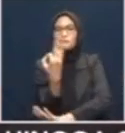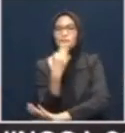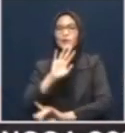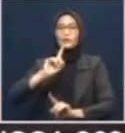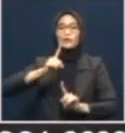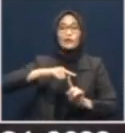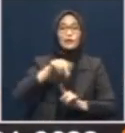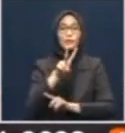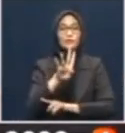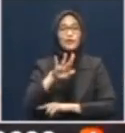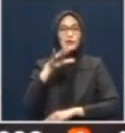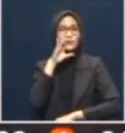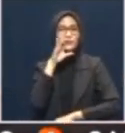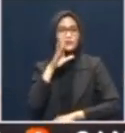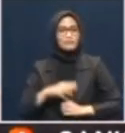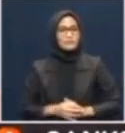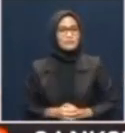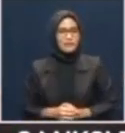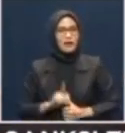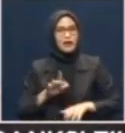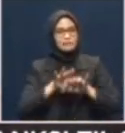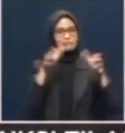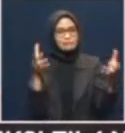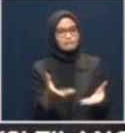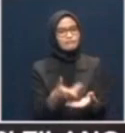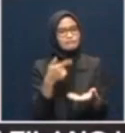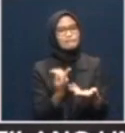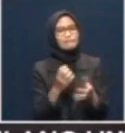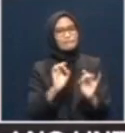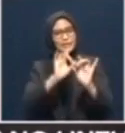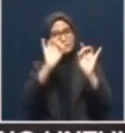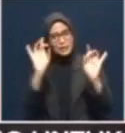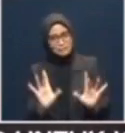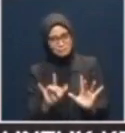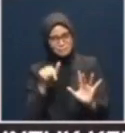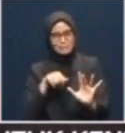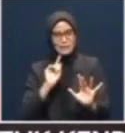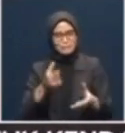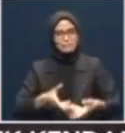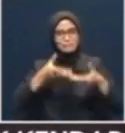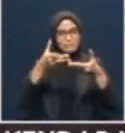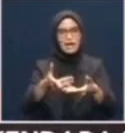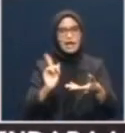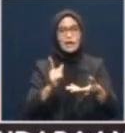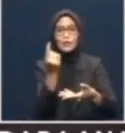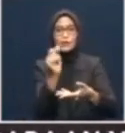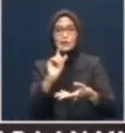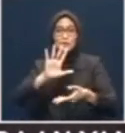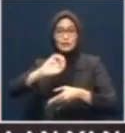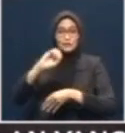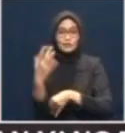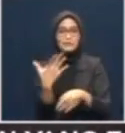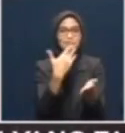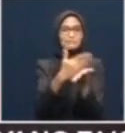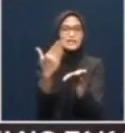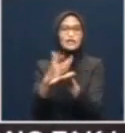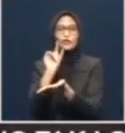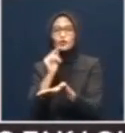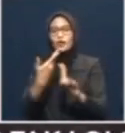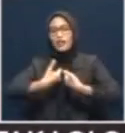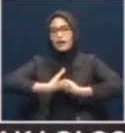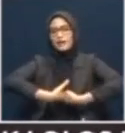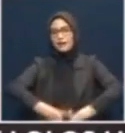tanggal 24 Agustus. Beragam bingkisan hadiah kebutuhan bayi diberikan dan juga ada uang tunai 5 juta rupiah untuk membantu biaya